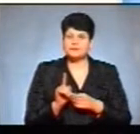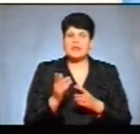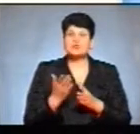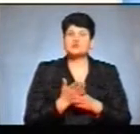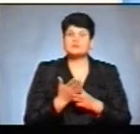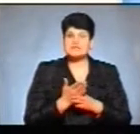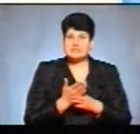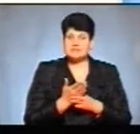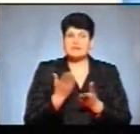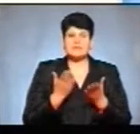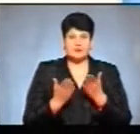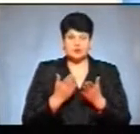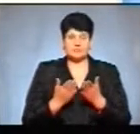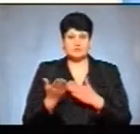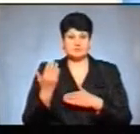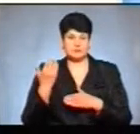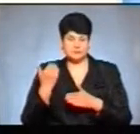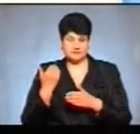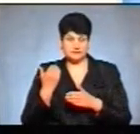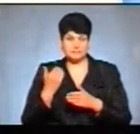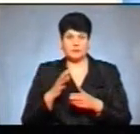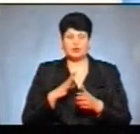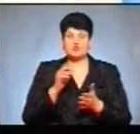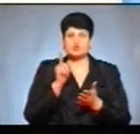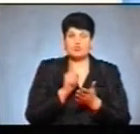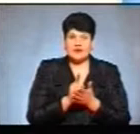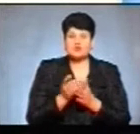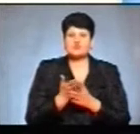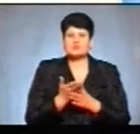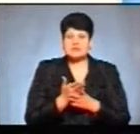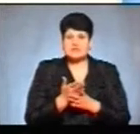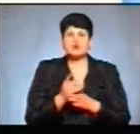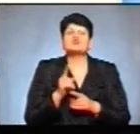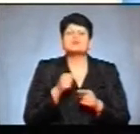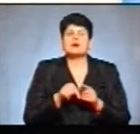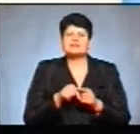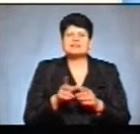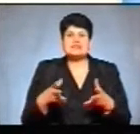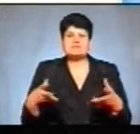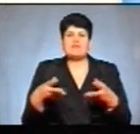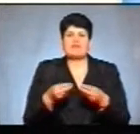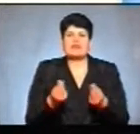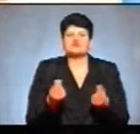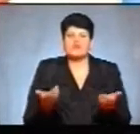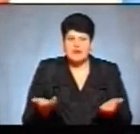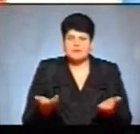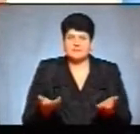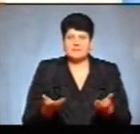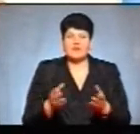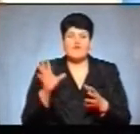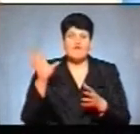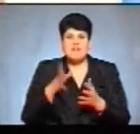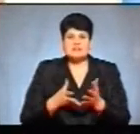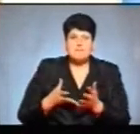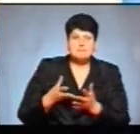субсидія, якщо ми до цього закону були зобов'язані субсидію... Що таке субсидія? Це співфінансування. Тобто весь платіж